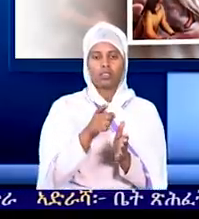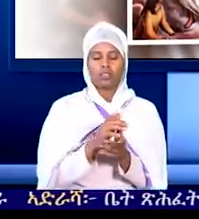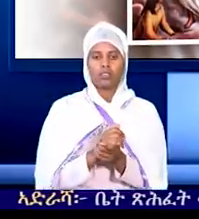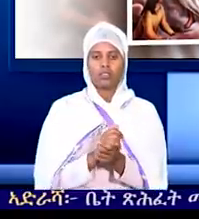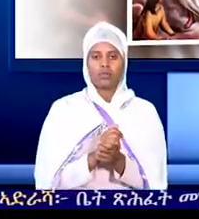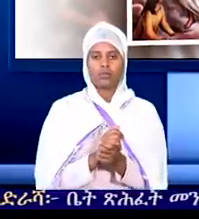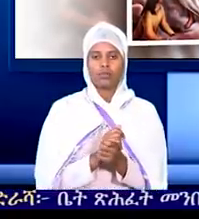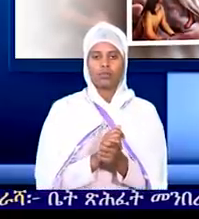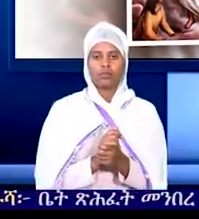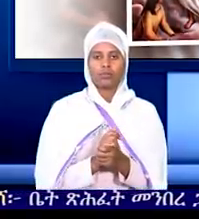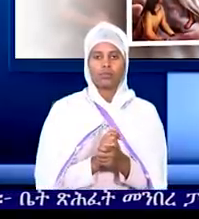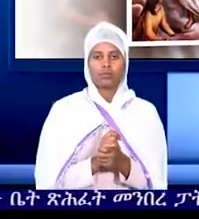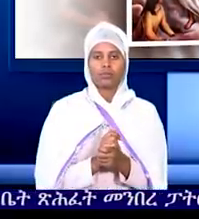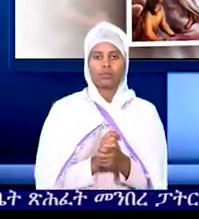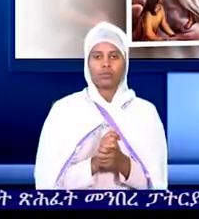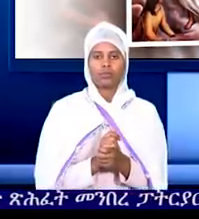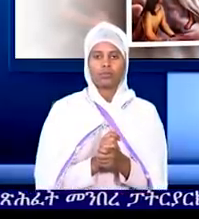ነዚ ዕለት እዚ